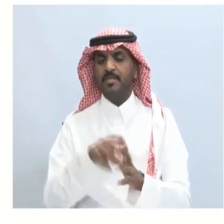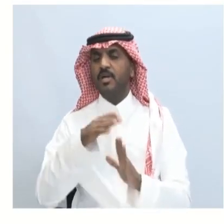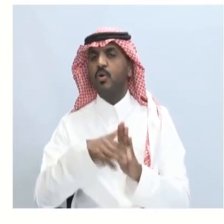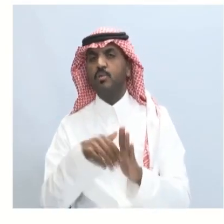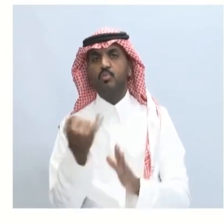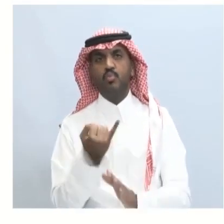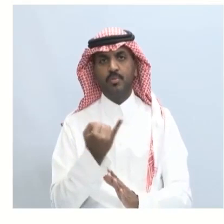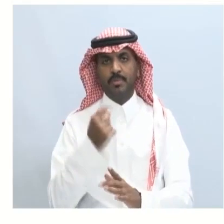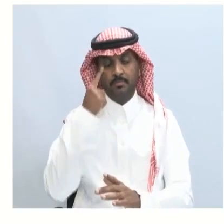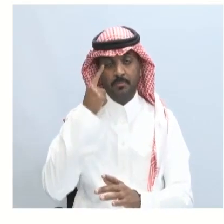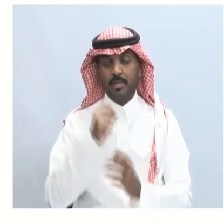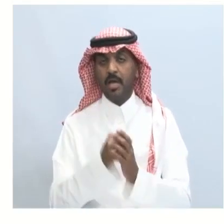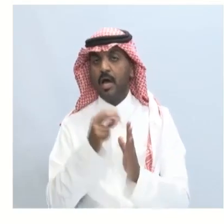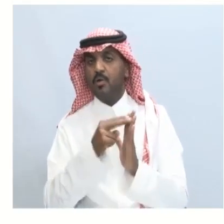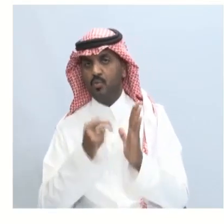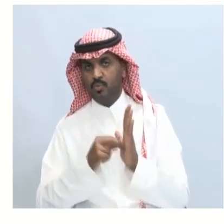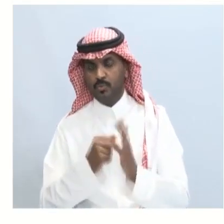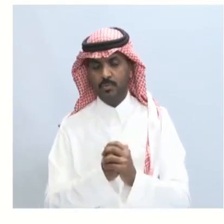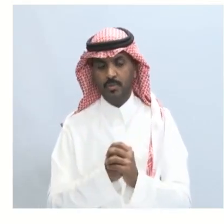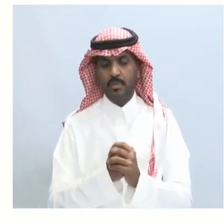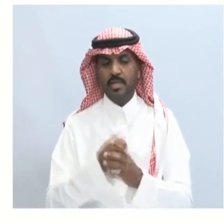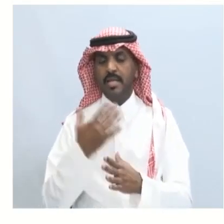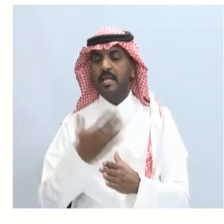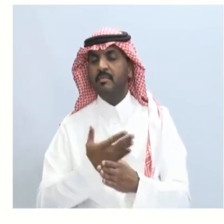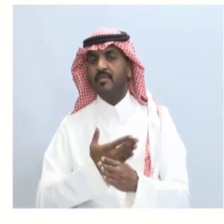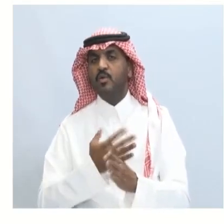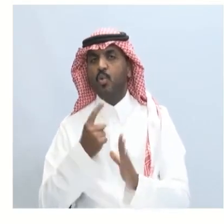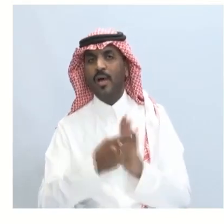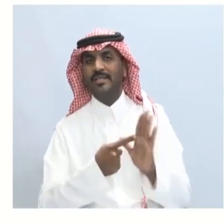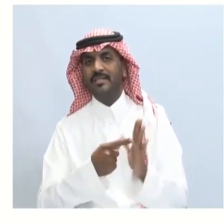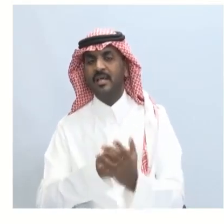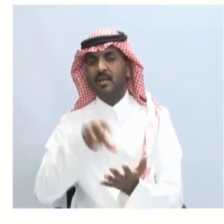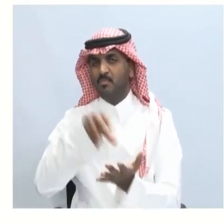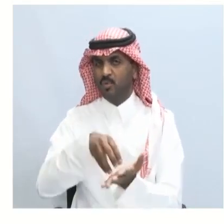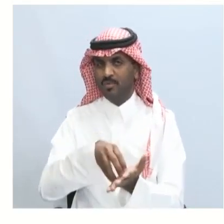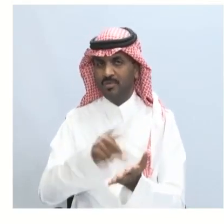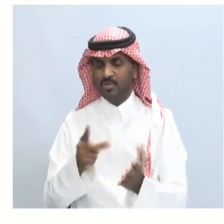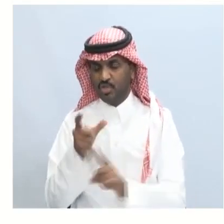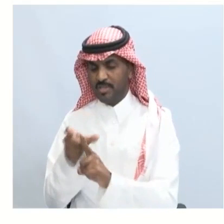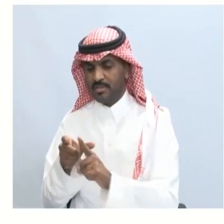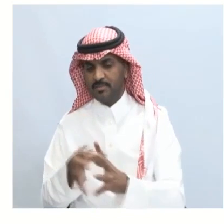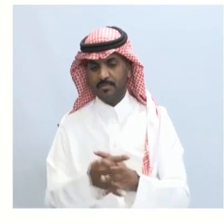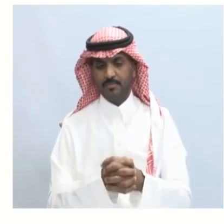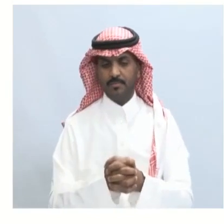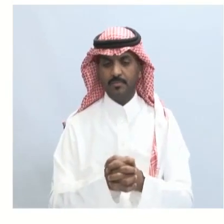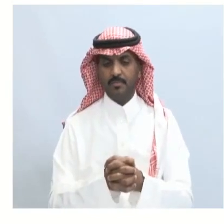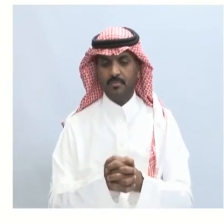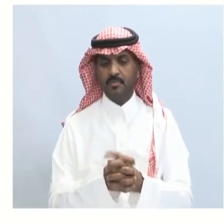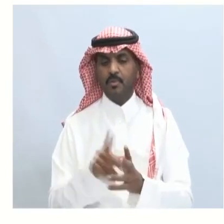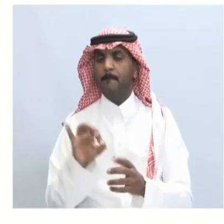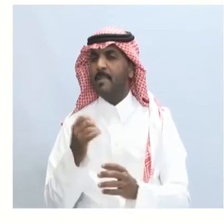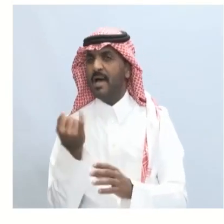المهمه من الناحيه القانونيه اذا لماذا يحدد الموطن لهذا الشخص ما الجواب ما